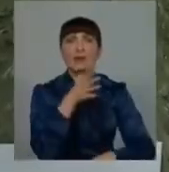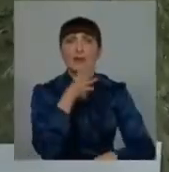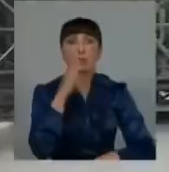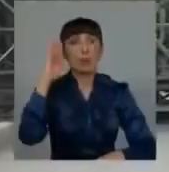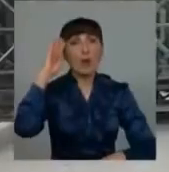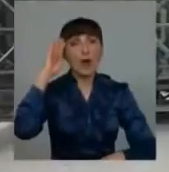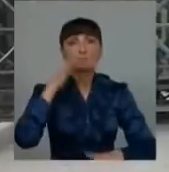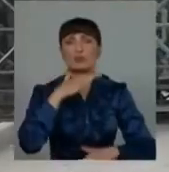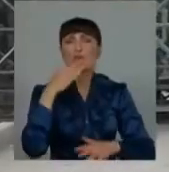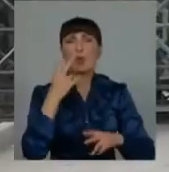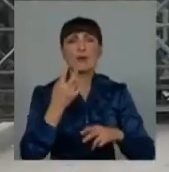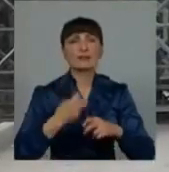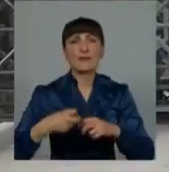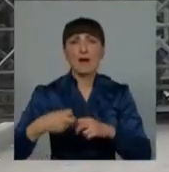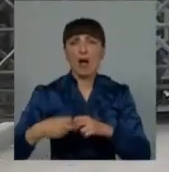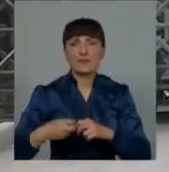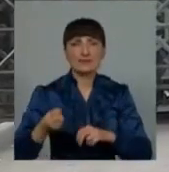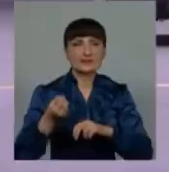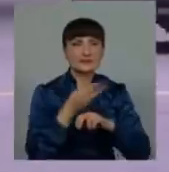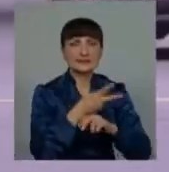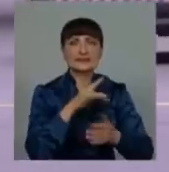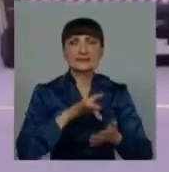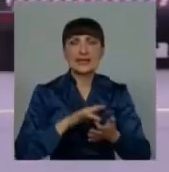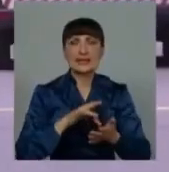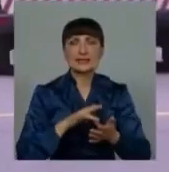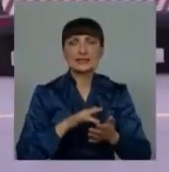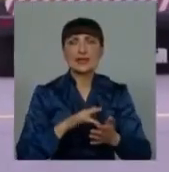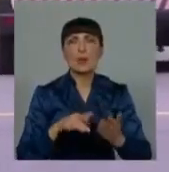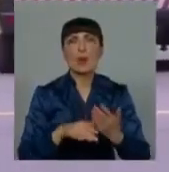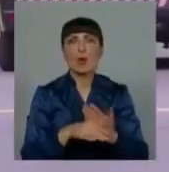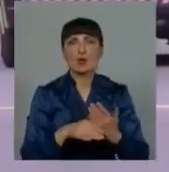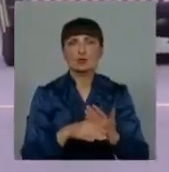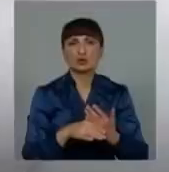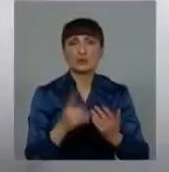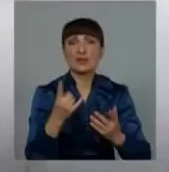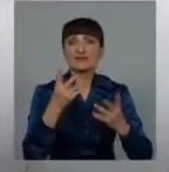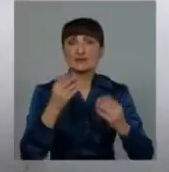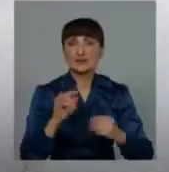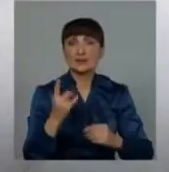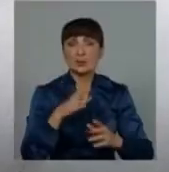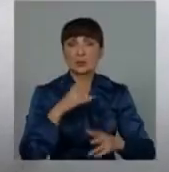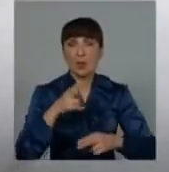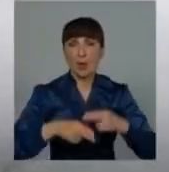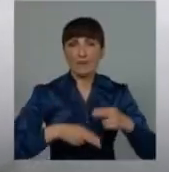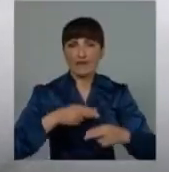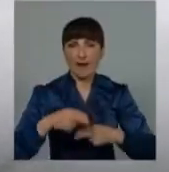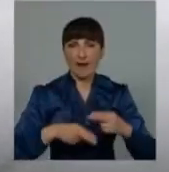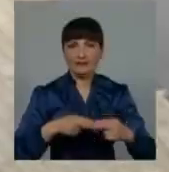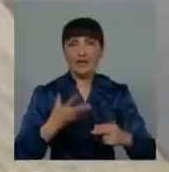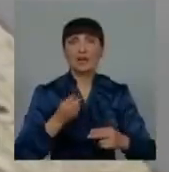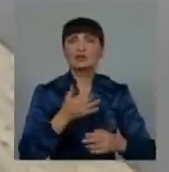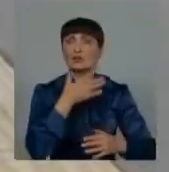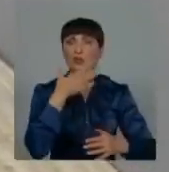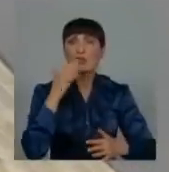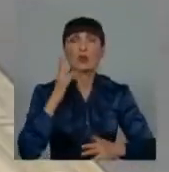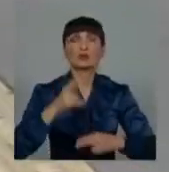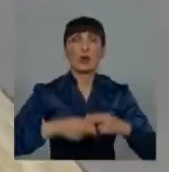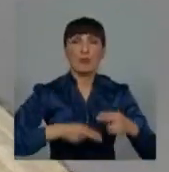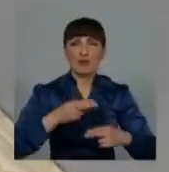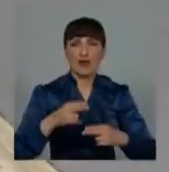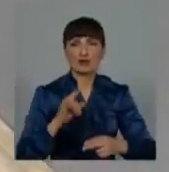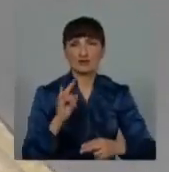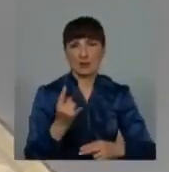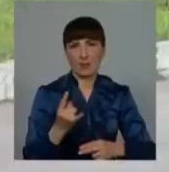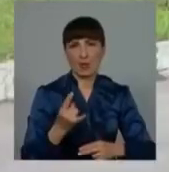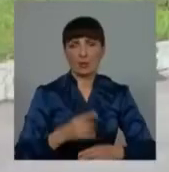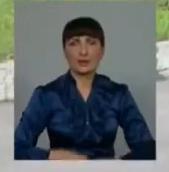с множественными травмами экстренно доставили в Центр детской неотложной помощи. В первый же день ребенку сделали операцию. Предстоит еще несколько хирургических